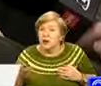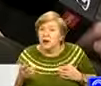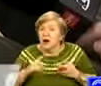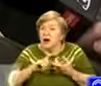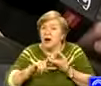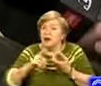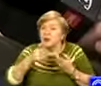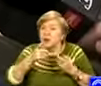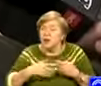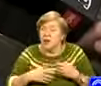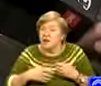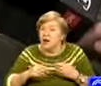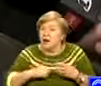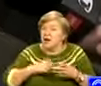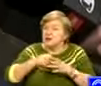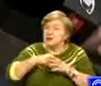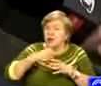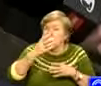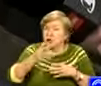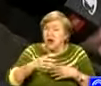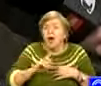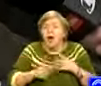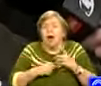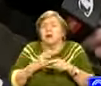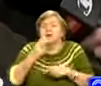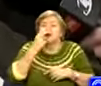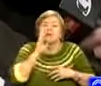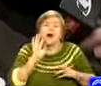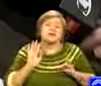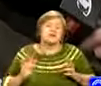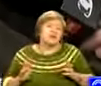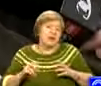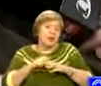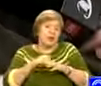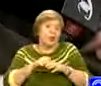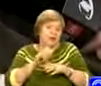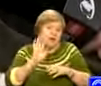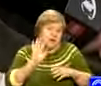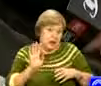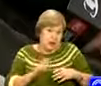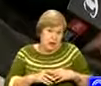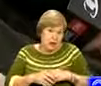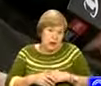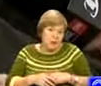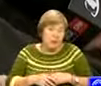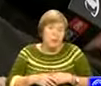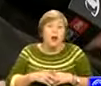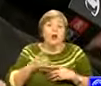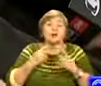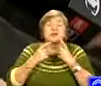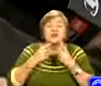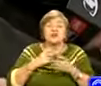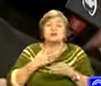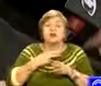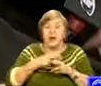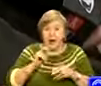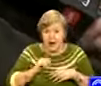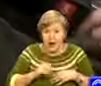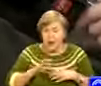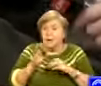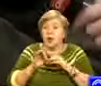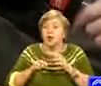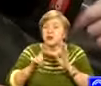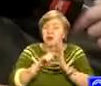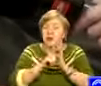niște amendamente prin care se elimină. Vom vedea amendamentele întotdeauna. Vă respecta un principiu foarte clar. Proiectul de lege trebuie să